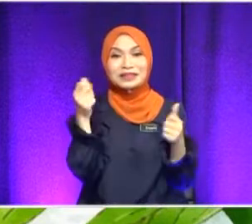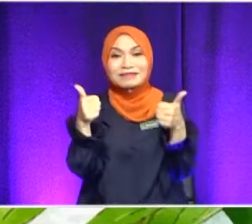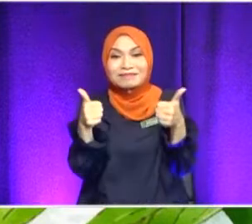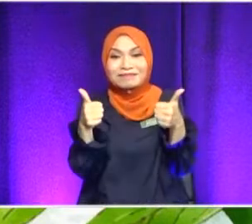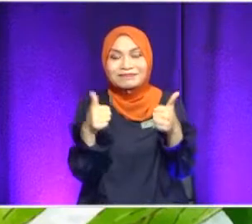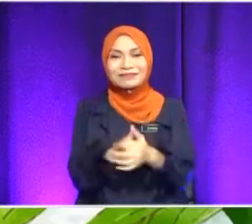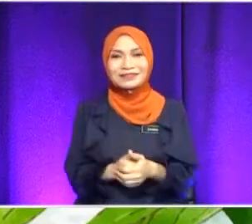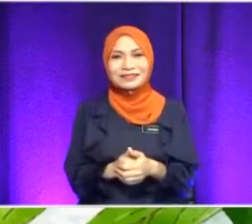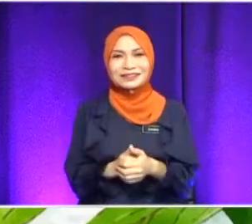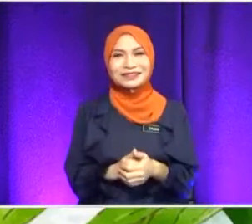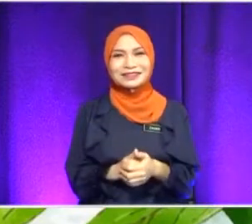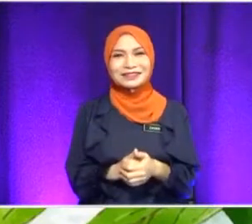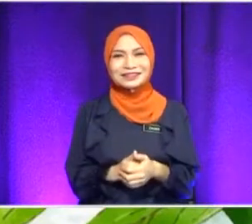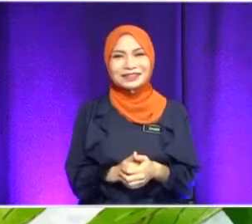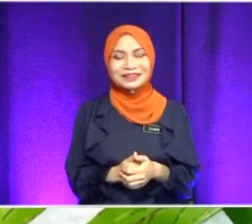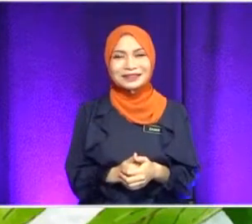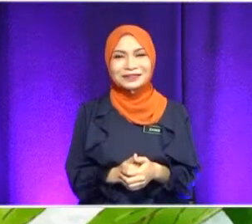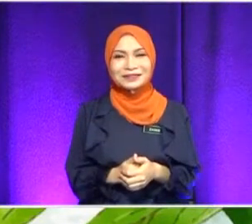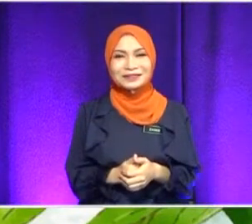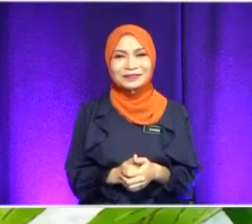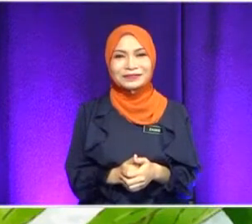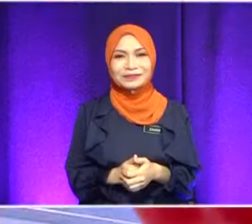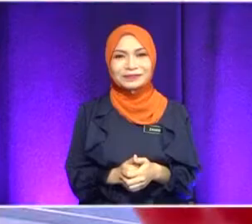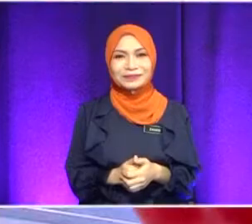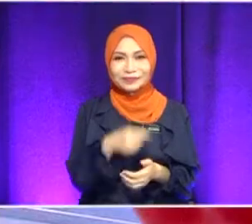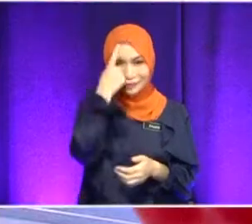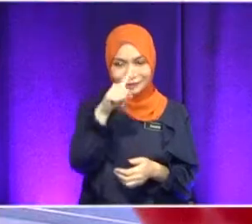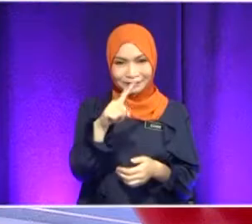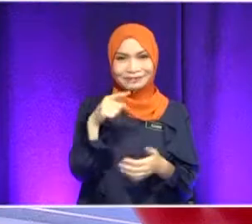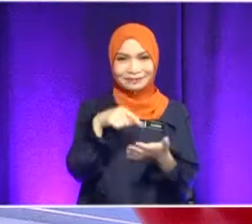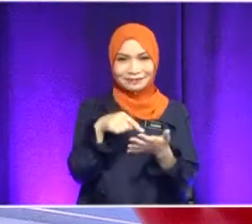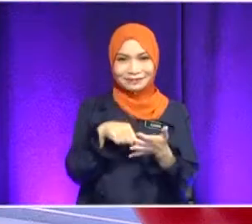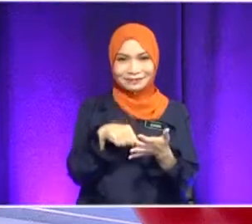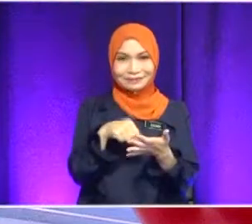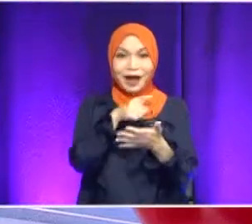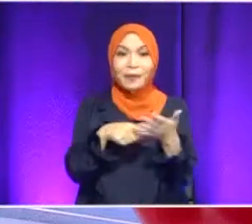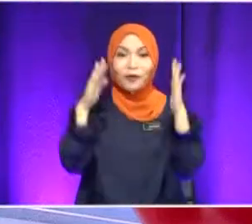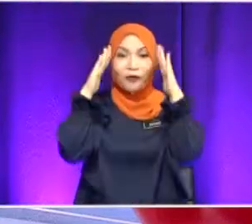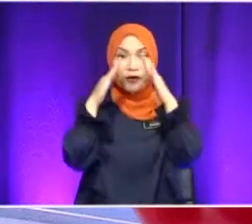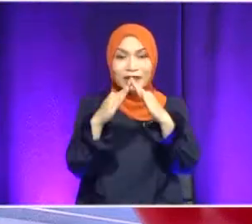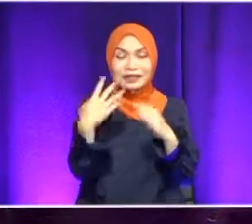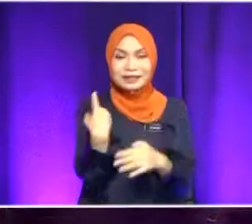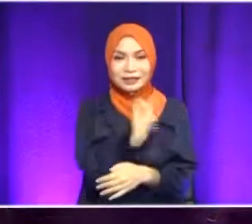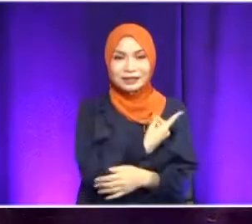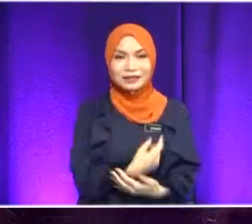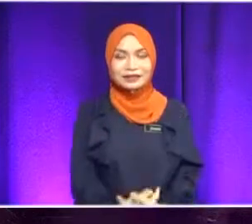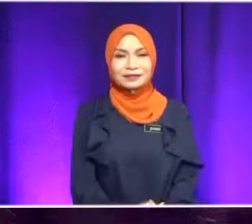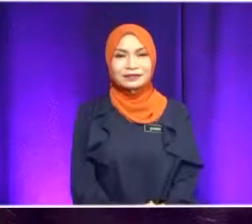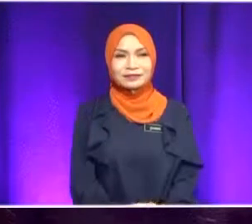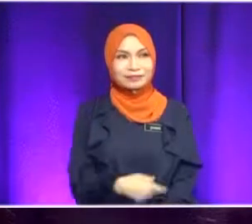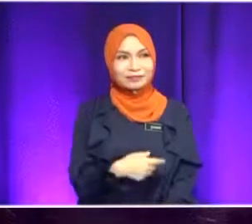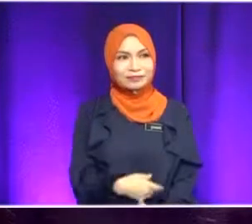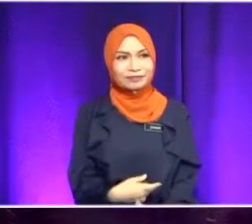hai oke dak beton zavina kulo baila cevadil untuk Smash New Apakah fokus kita juga oke Kristen kasih sekali lagi